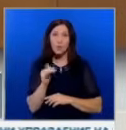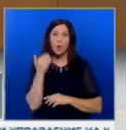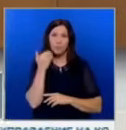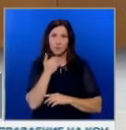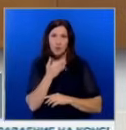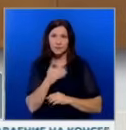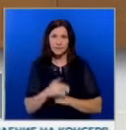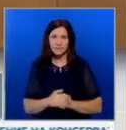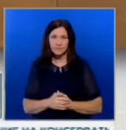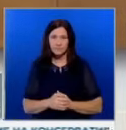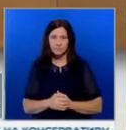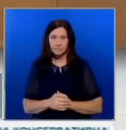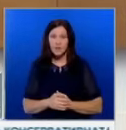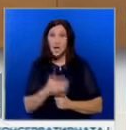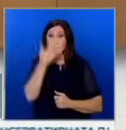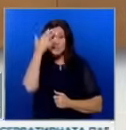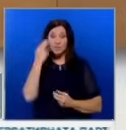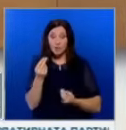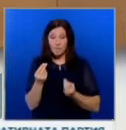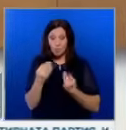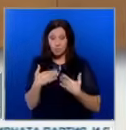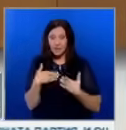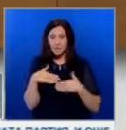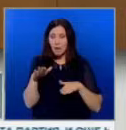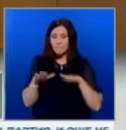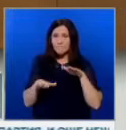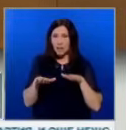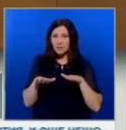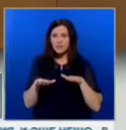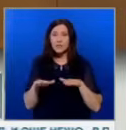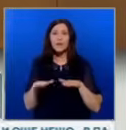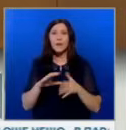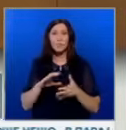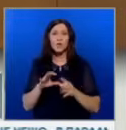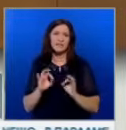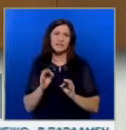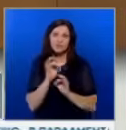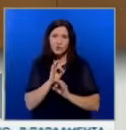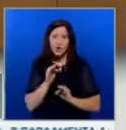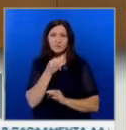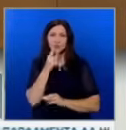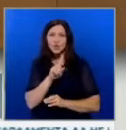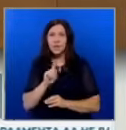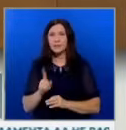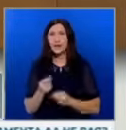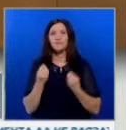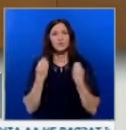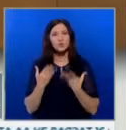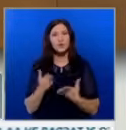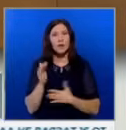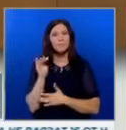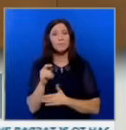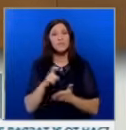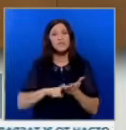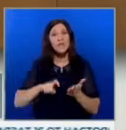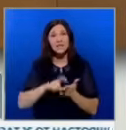полза. Мисля, че е по-добре да има балансирана политика. Естествено, в никакъв случай не трябва да позволяваме да